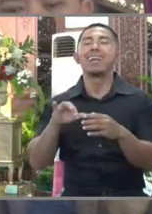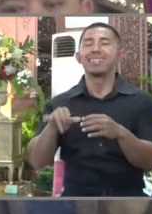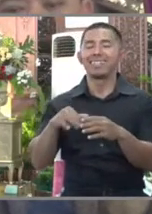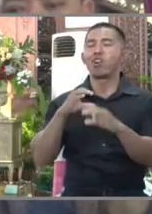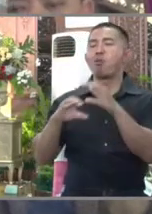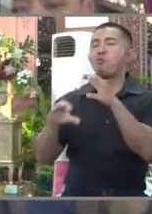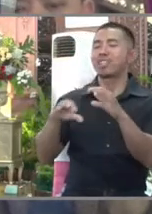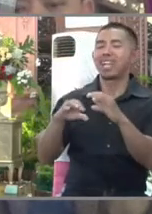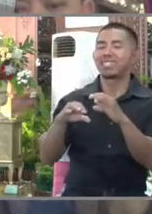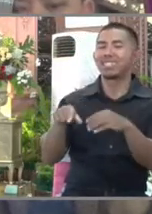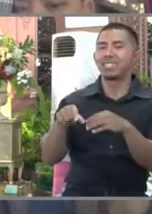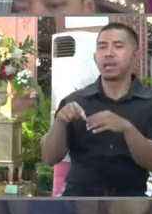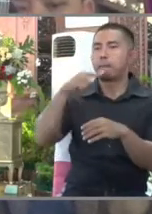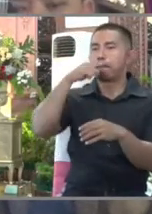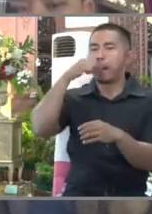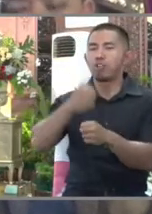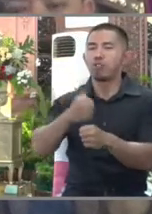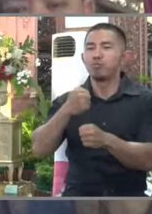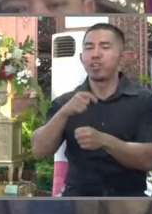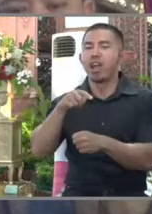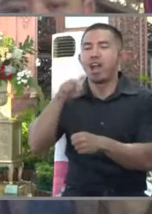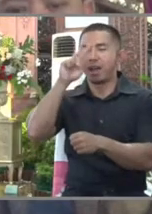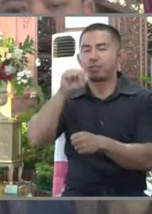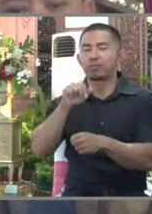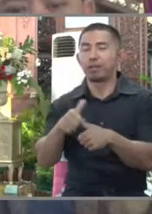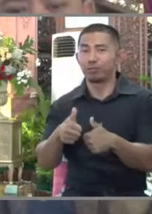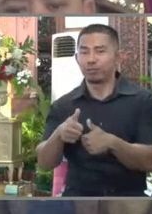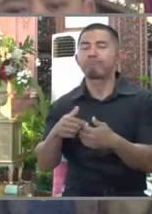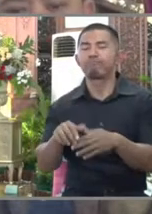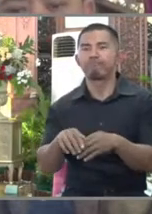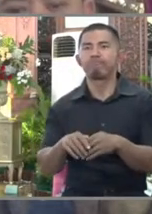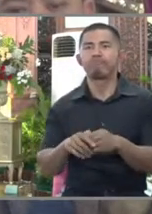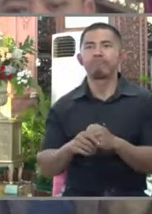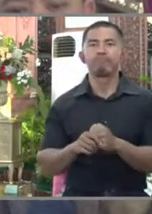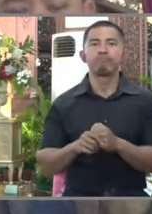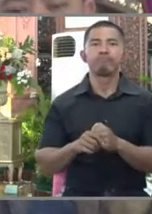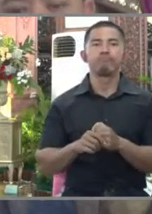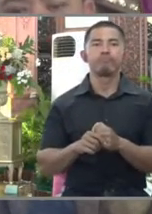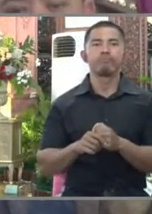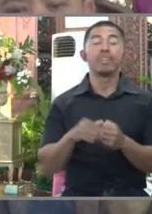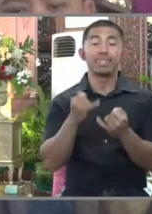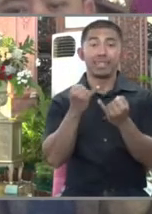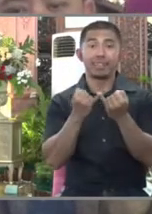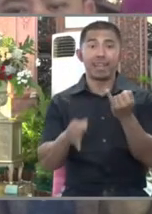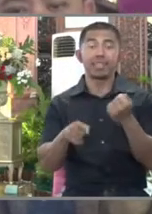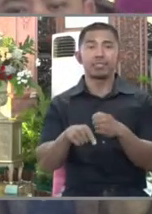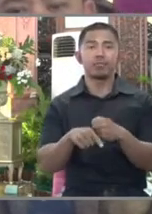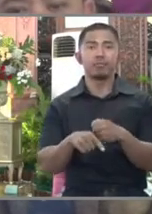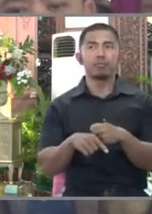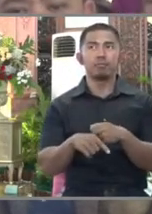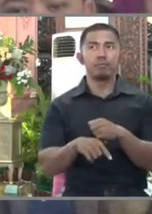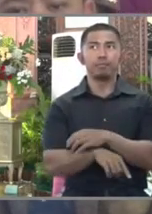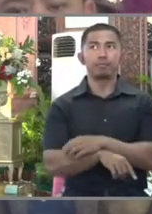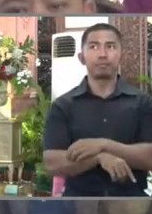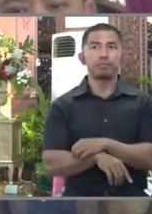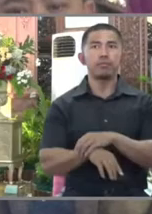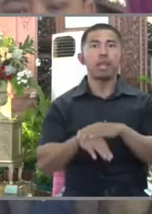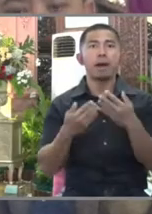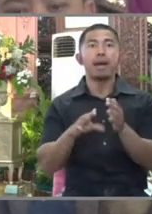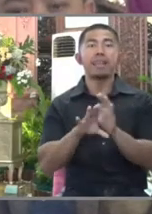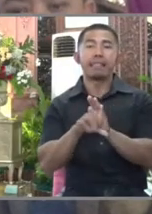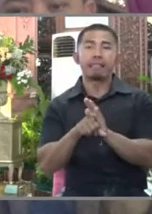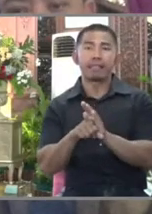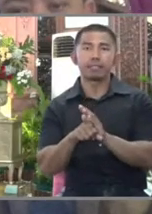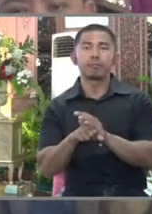kita dengan Pak Gubernur, mestinya begitu. Nah, yang terakhir, apa yang nanti